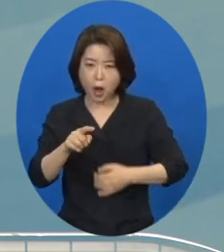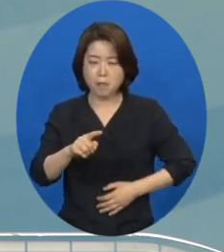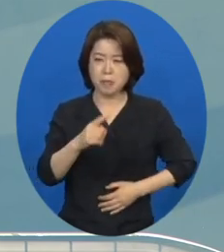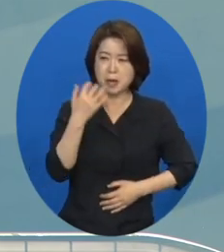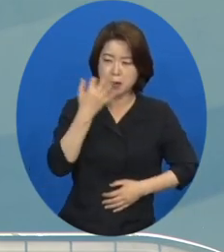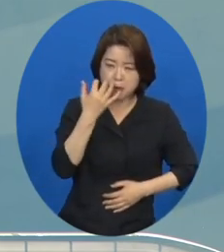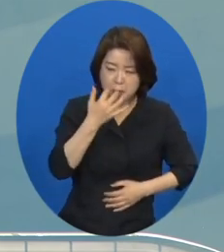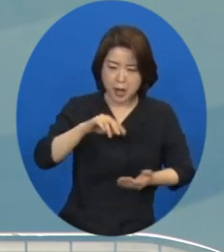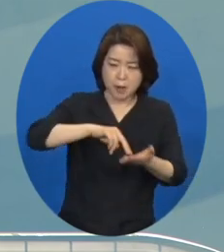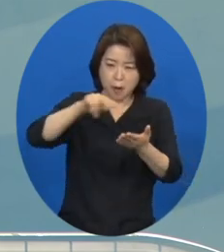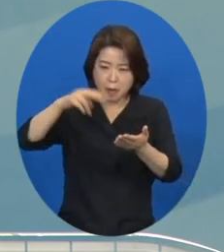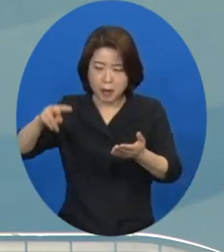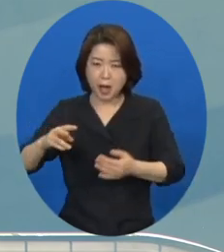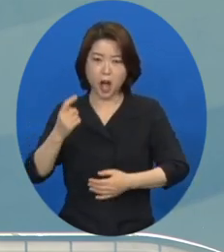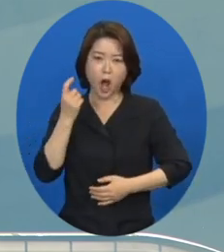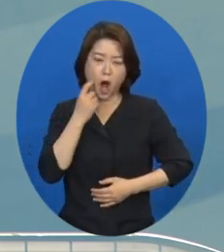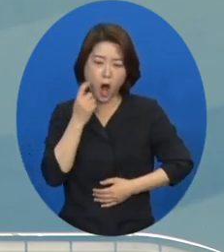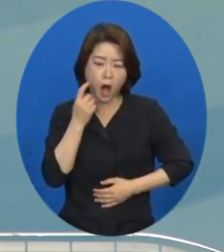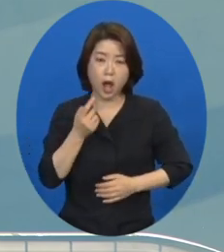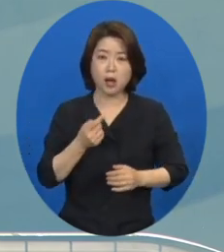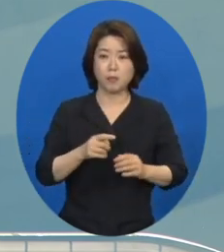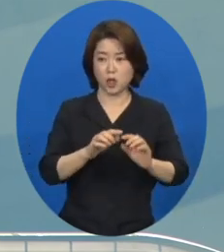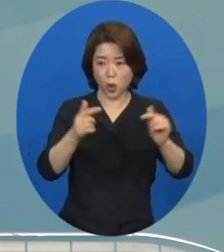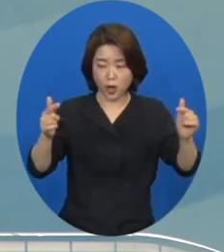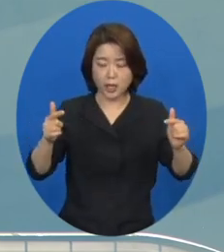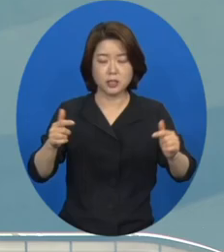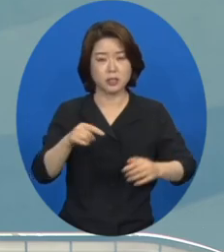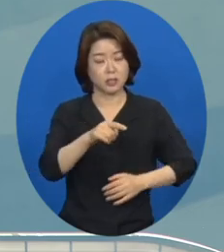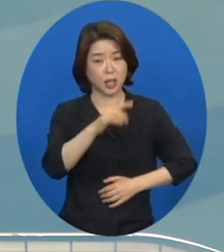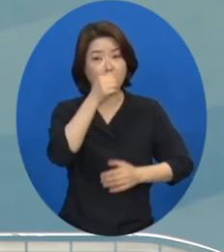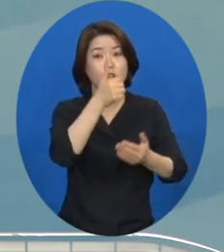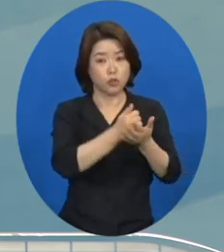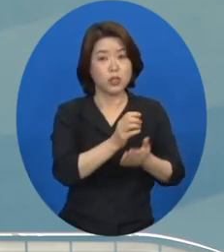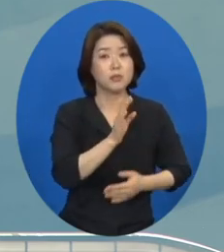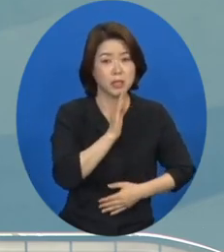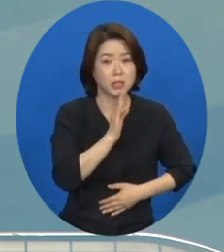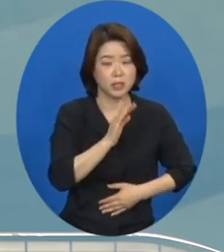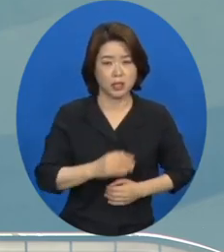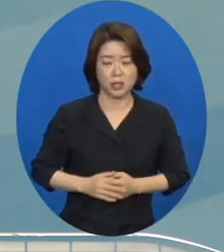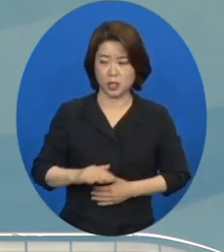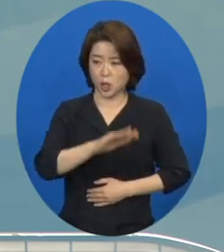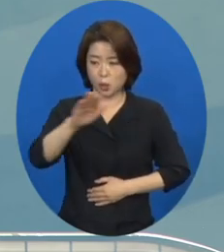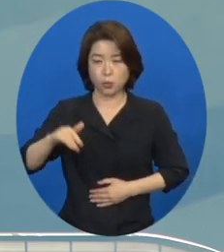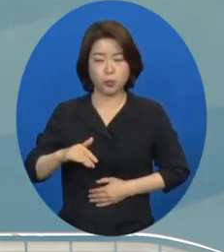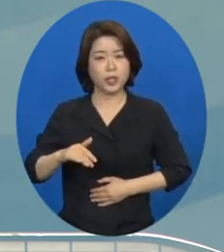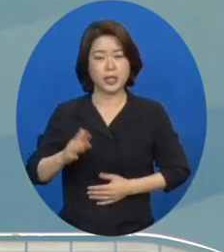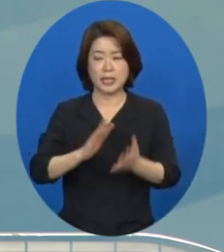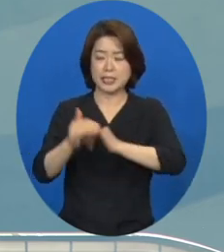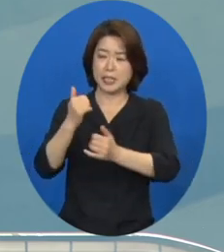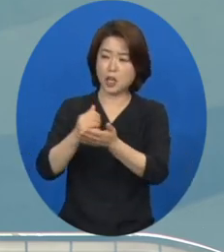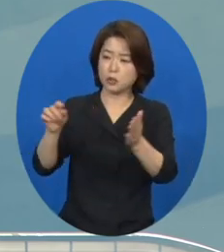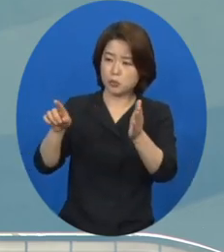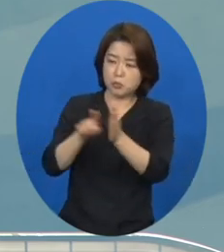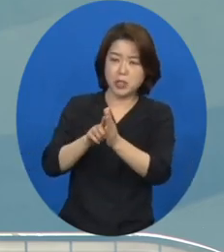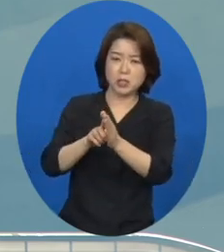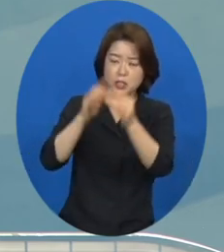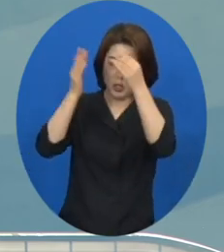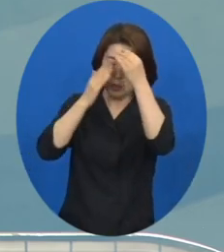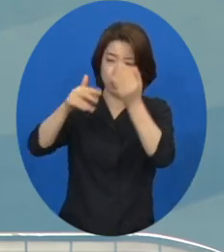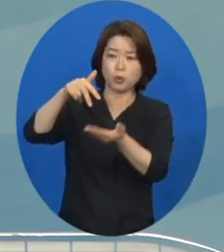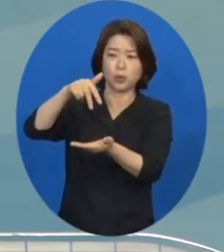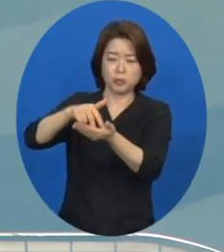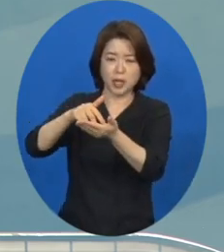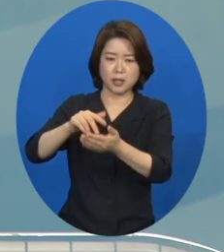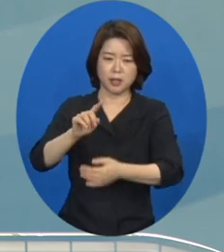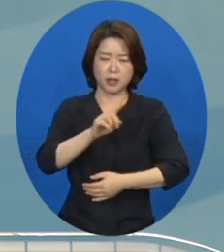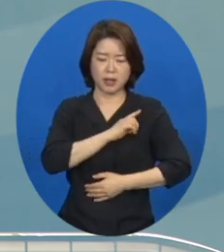거짓말하고 뭐 다 죄지요. 그러나 우리 예수 믿는 성도에게는 가장 무서운 죄, 더러운